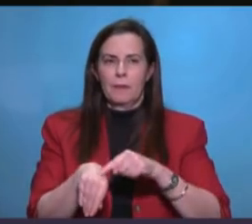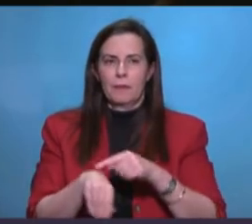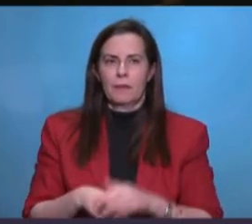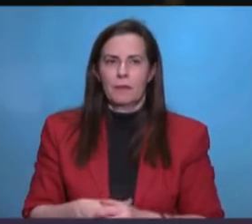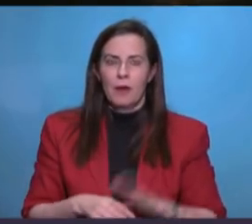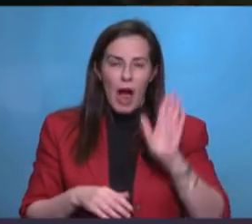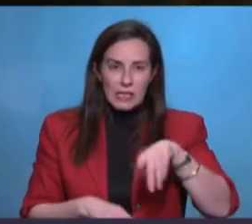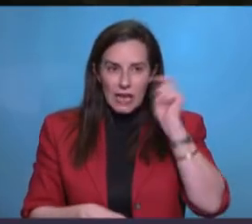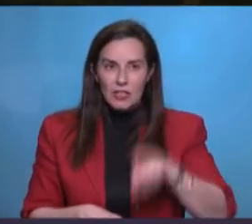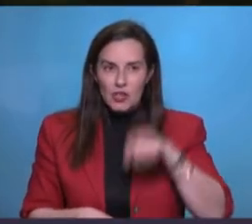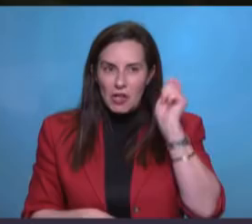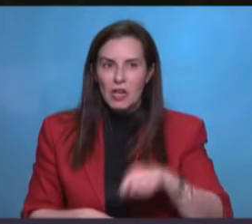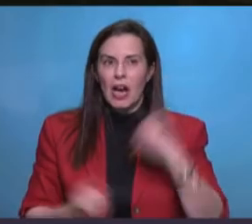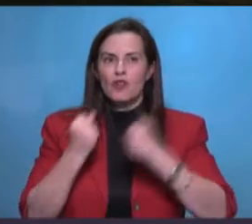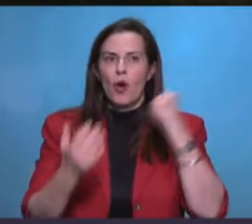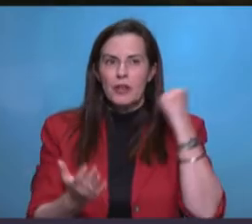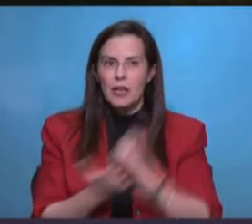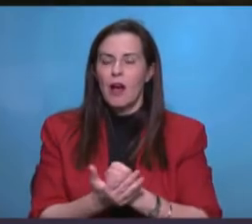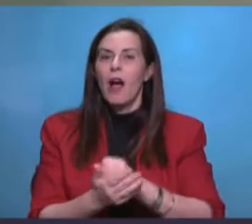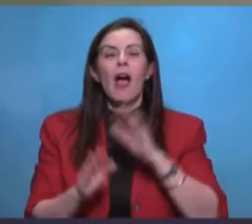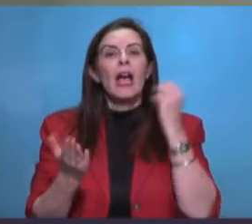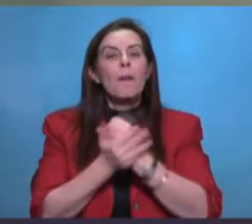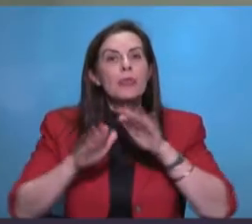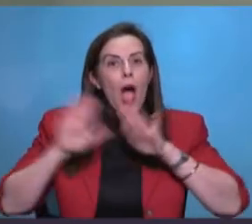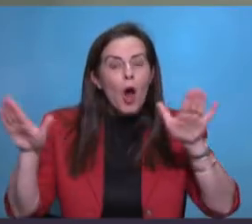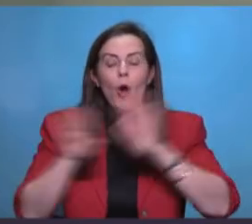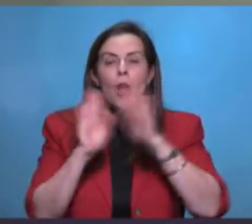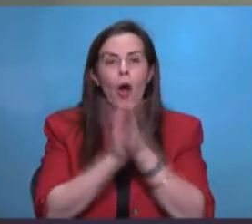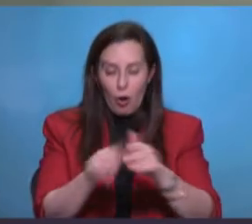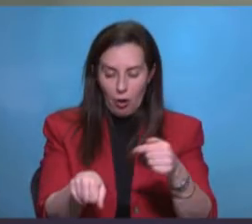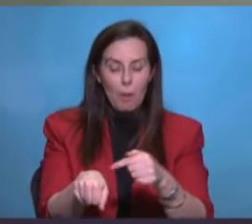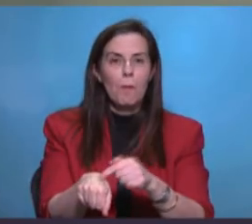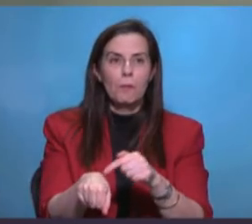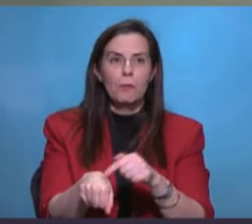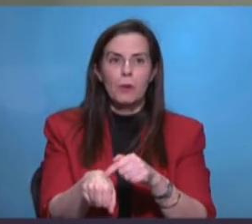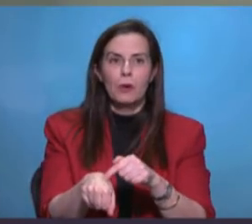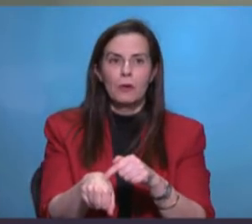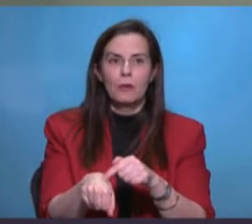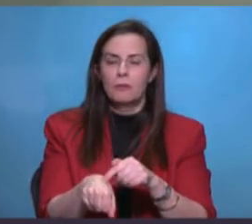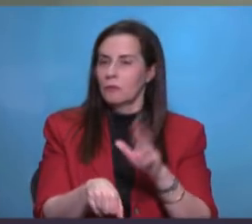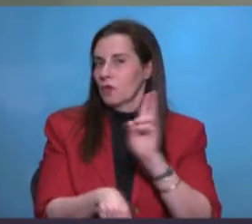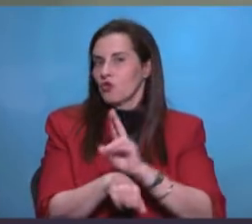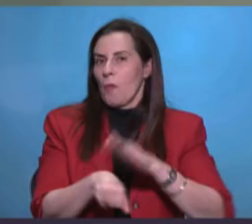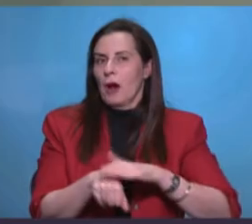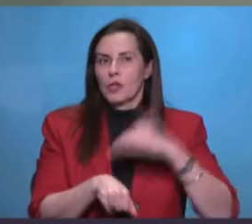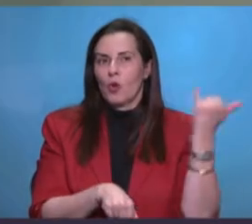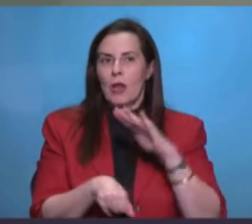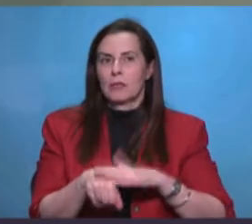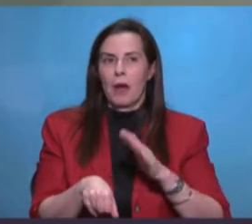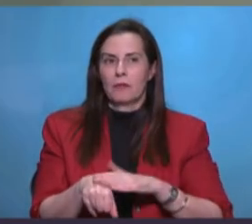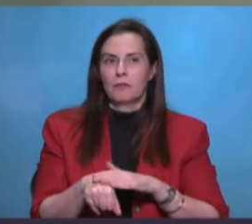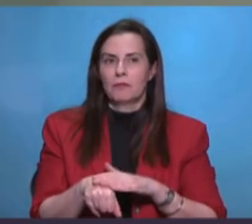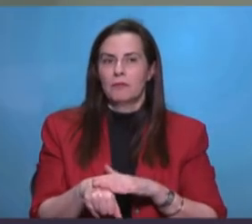So having my credit card or my driver's license and my passport embedded in me, safeguarded by me at all times,